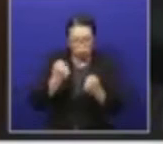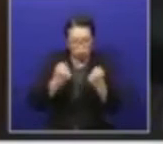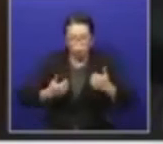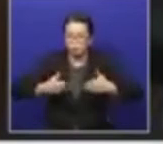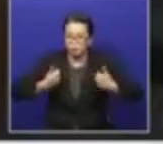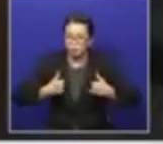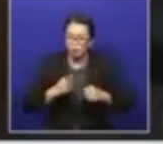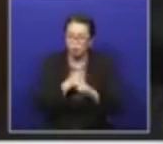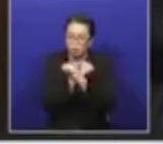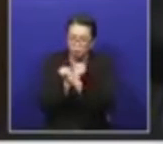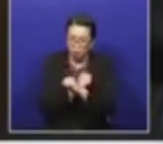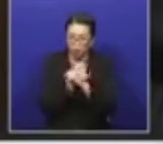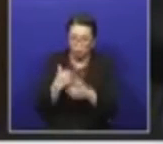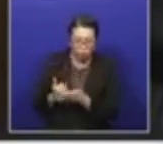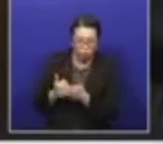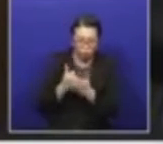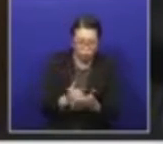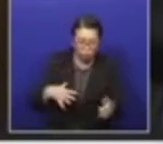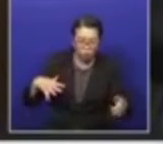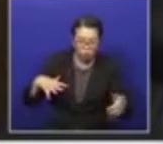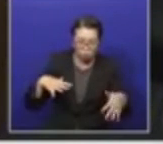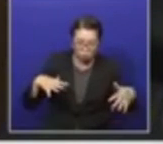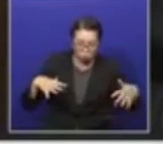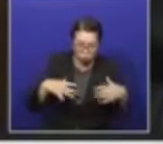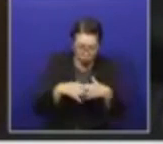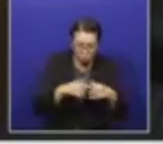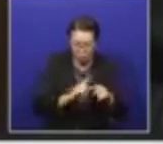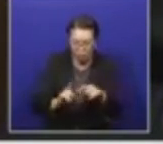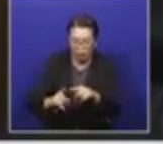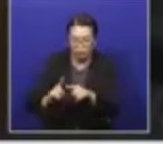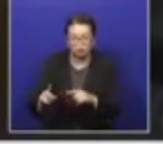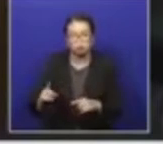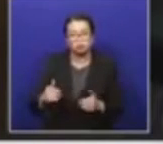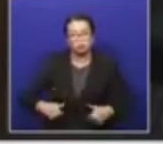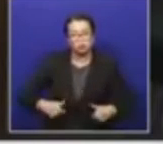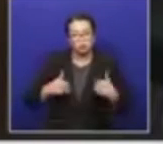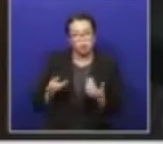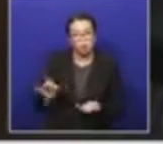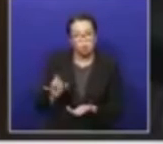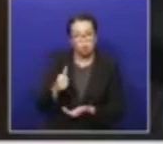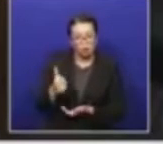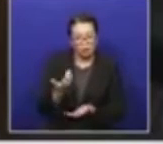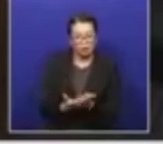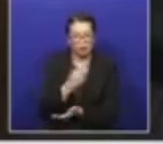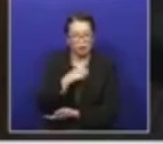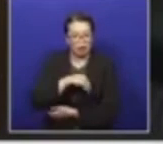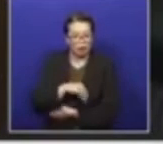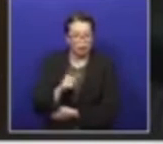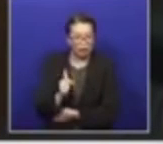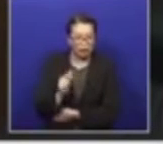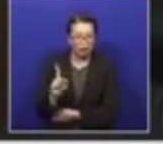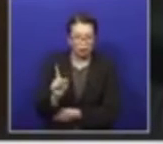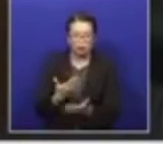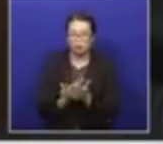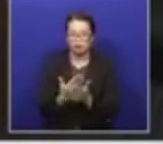ความช่วยเหลือผู้ประสบภัยอันเกิดจากการใช้รถใช้ถนนรายได้หลักมาจากการประมู